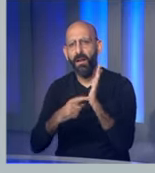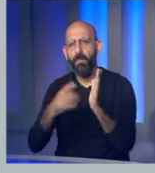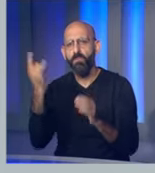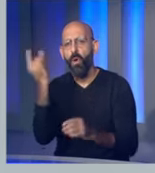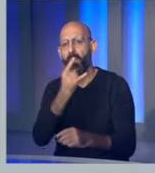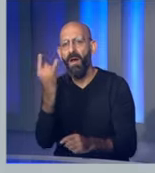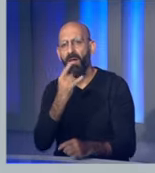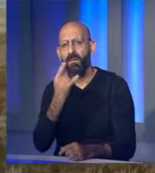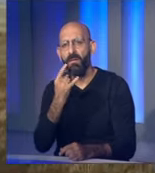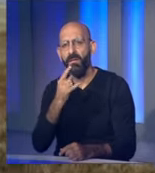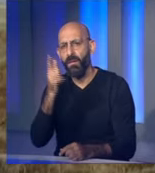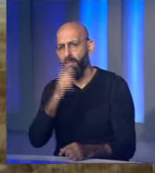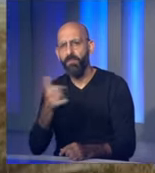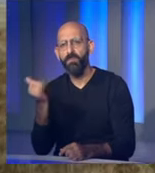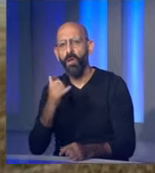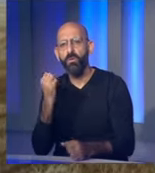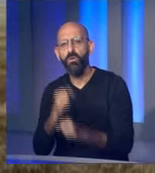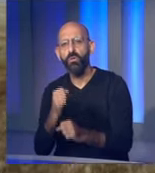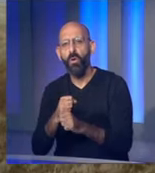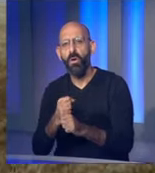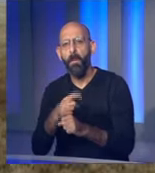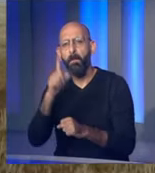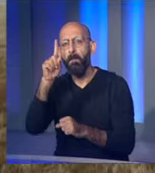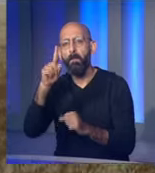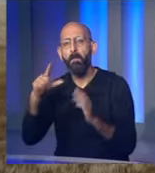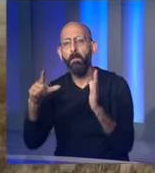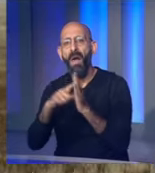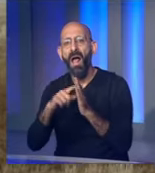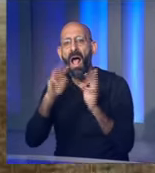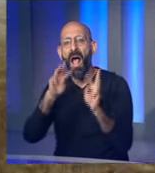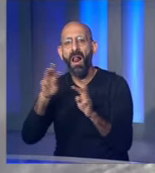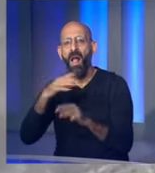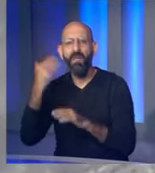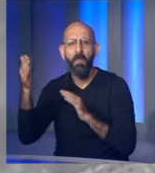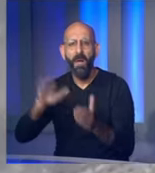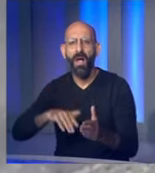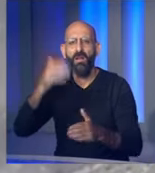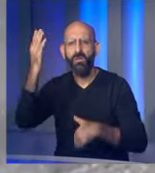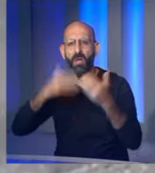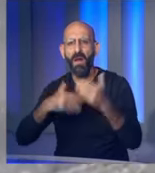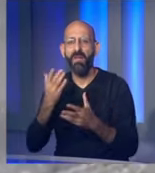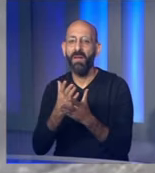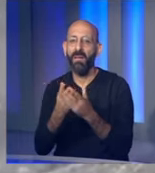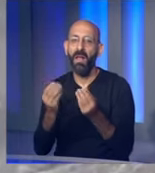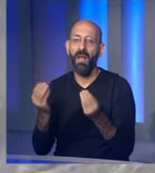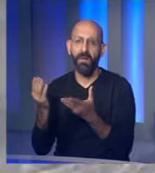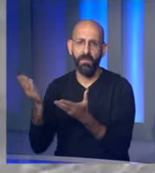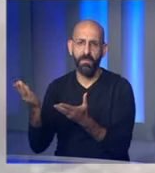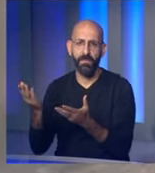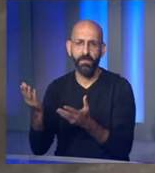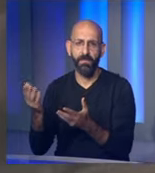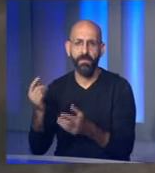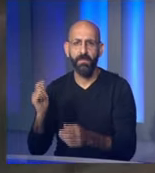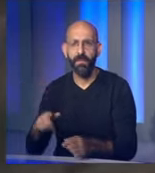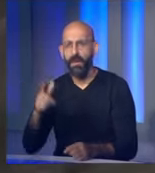وتتفاوت التقديرات الغربيه العامه المستنده الى تقارير مخابراتيه على نطاق واسع لكن اغلبها تقول